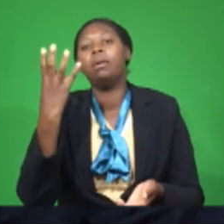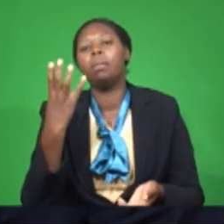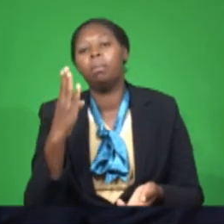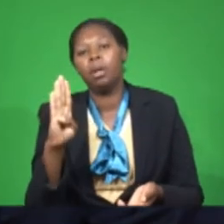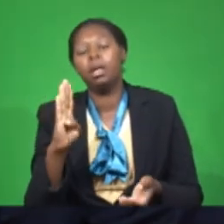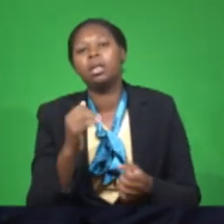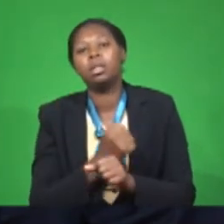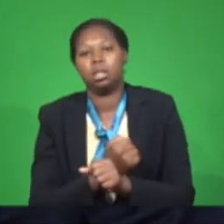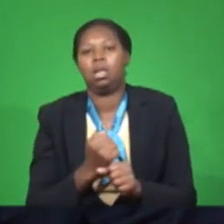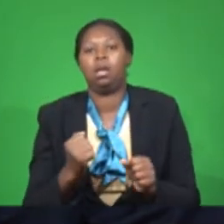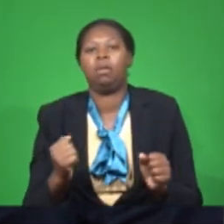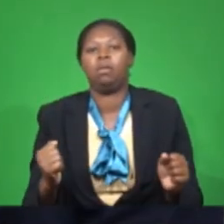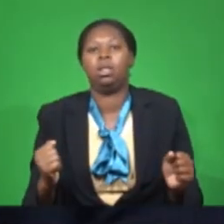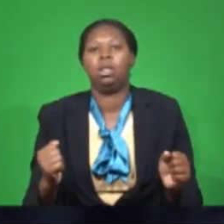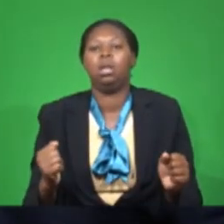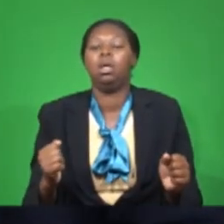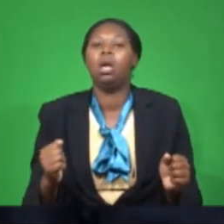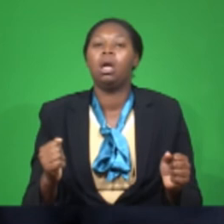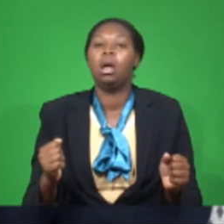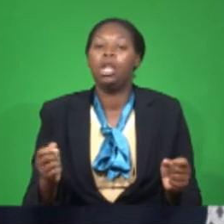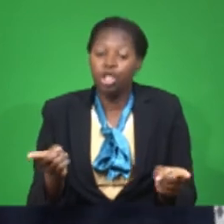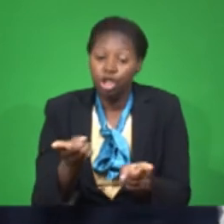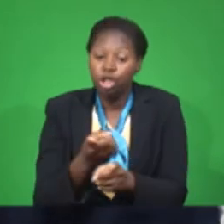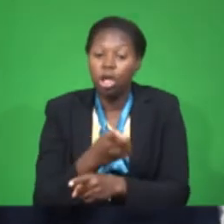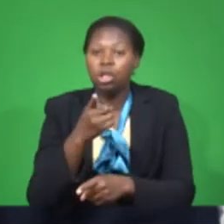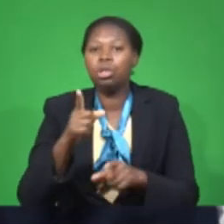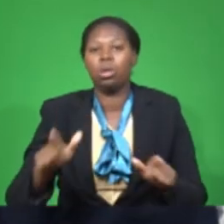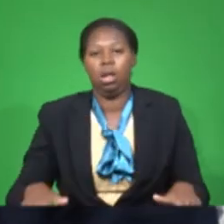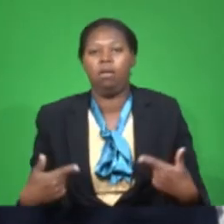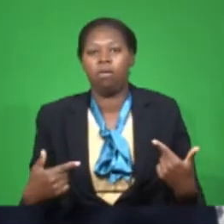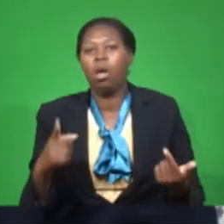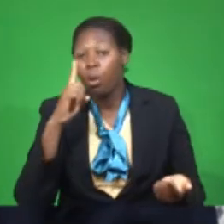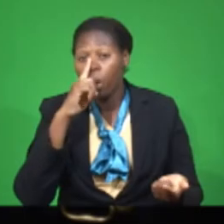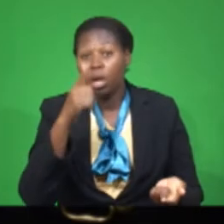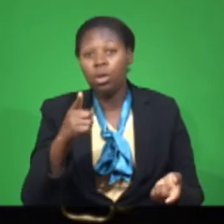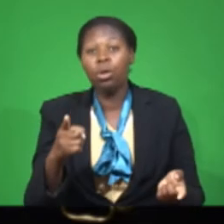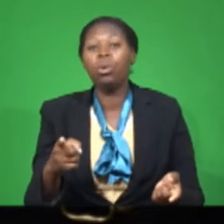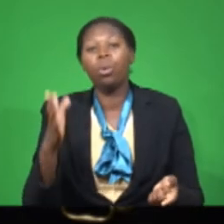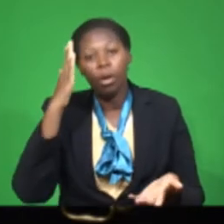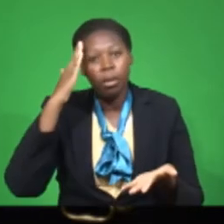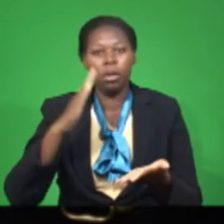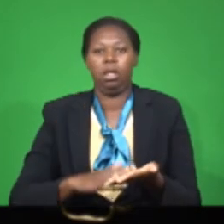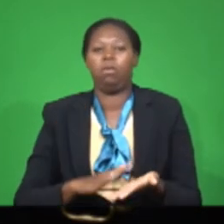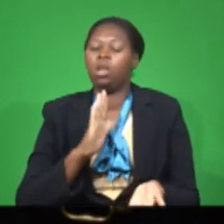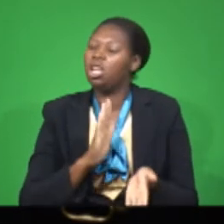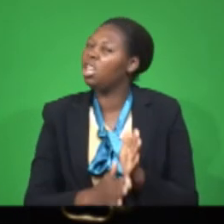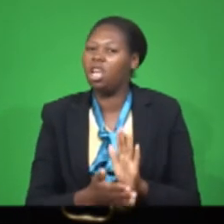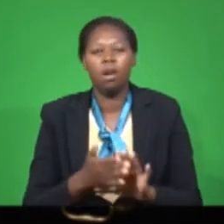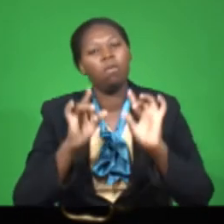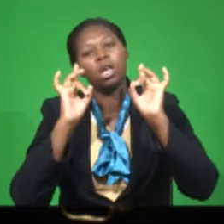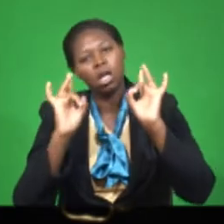Kana watenda usarambe uchienderera mberi neupenyu hwekutadza.